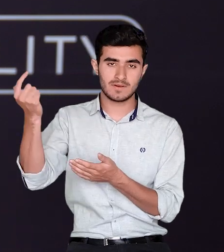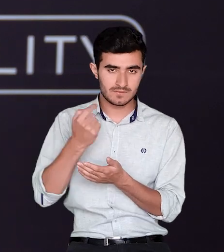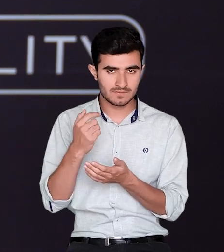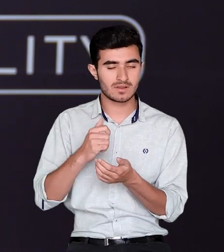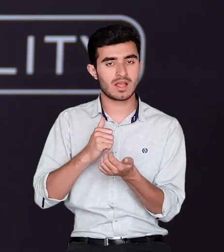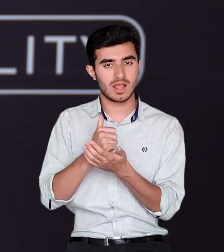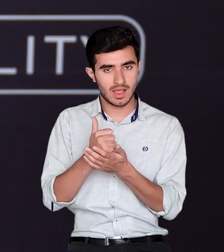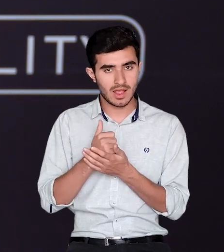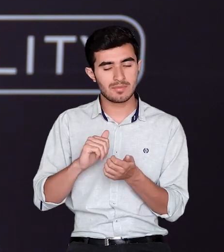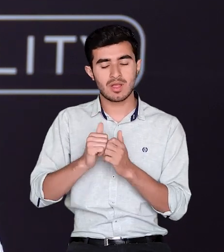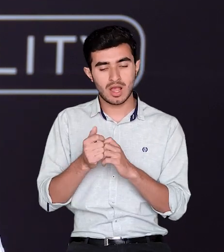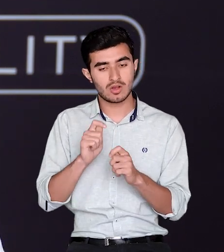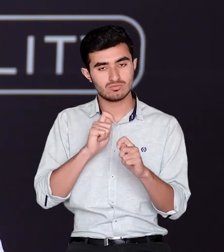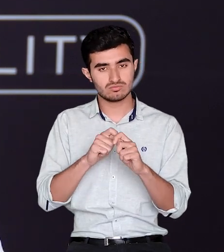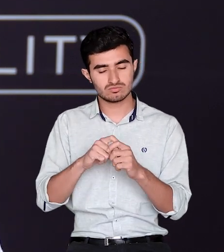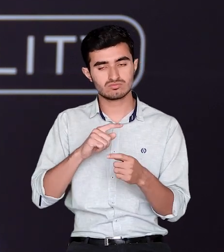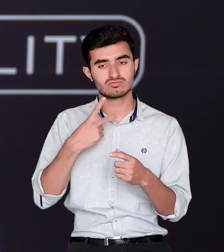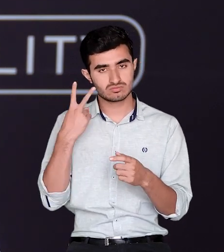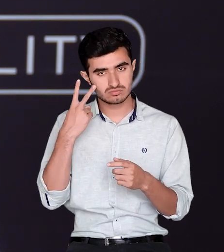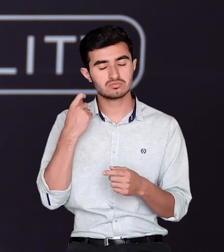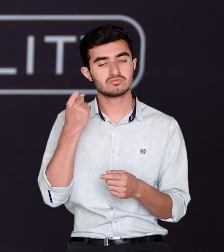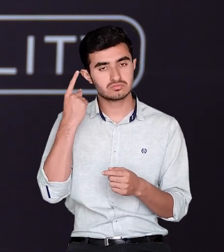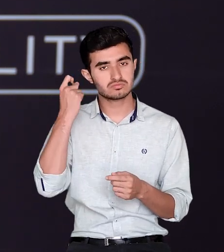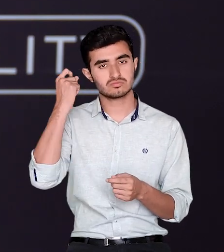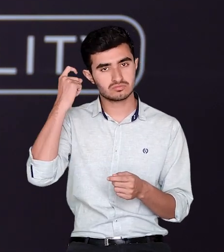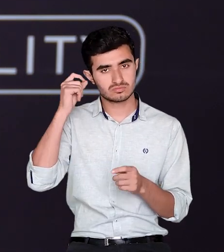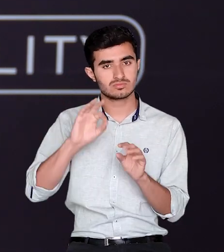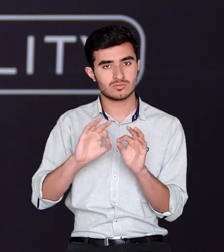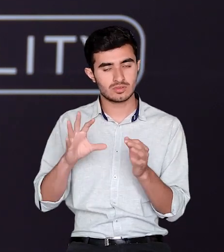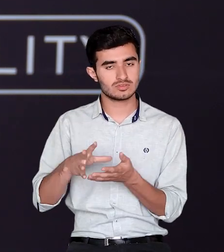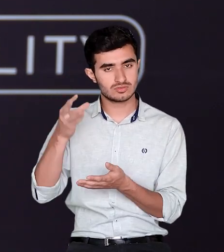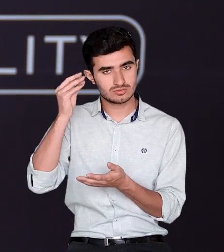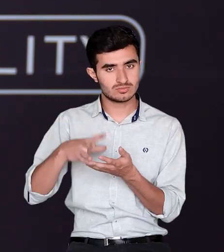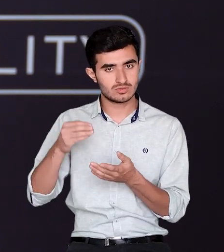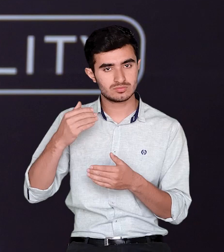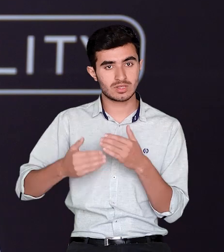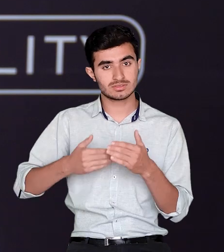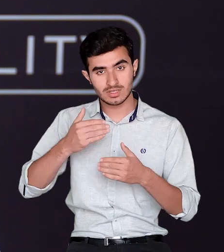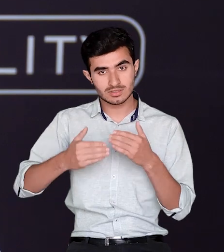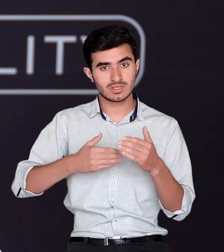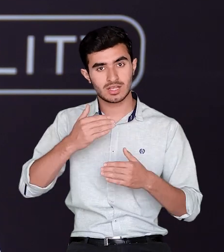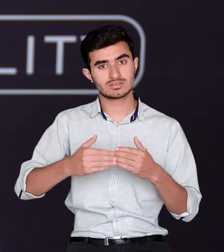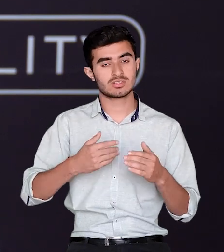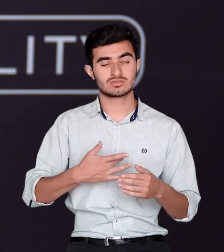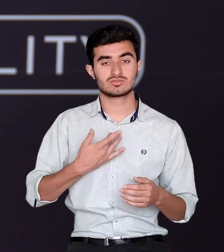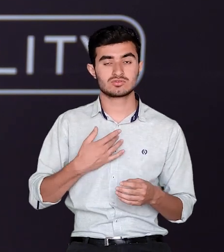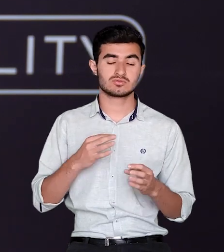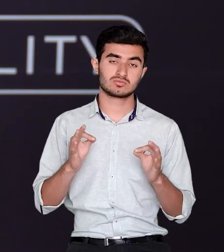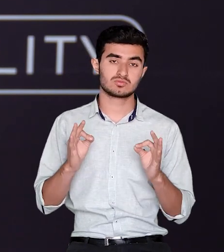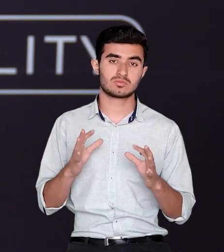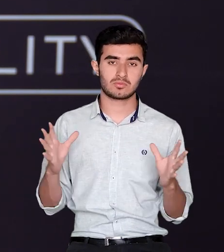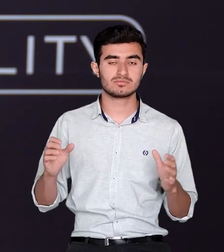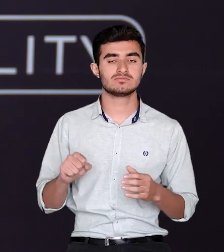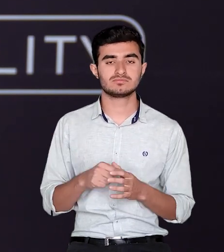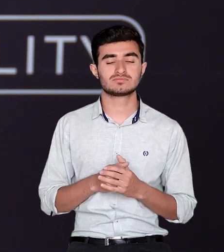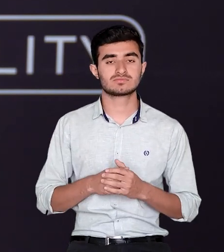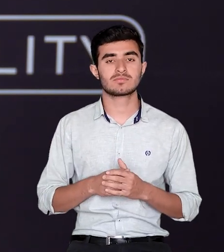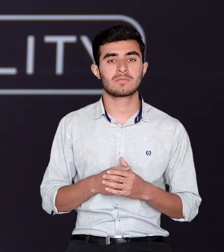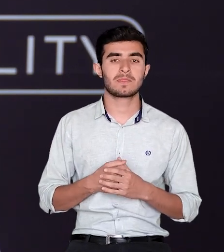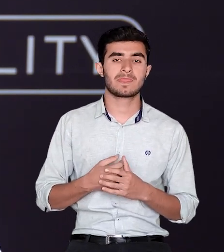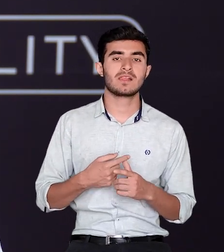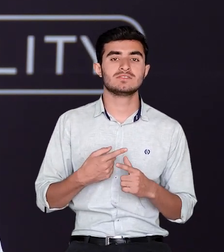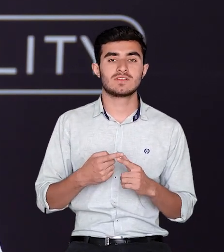अपनी प्लानिटरी फ़ोटोग्राफी थोड़ी सी की। मैंने डीप स्काई फ़ोटोग्राफी की। मैंने हरक्यूलिस क्लस्टर को थोड़ा सा